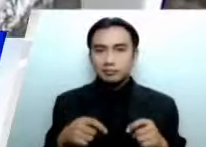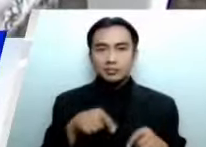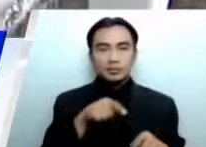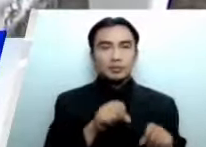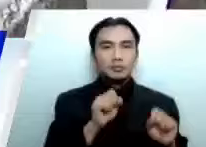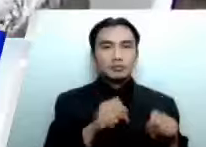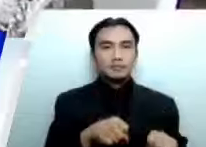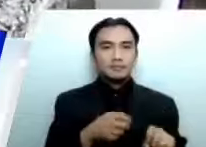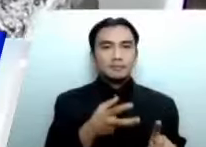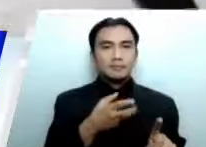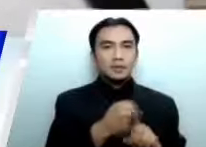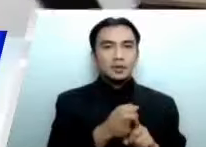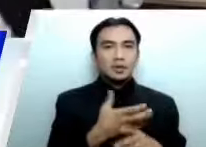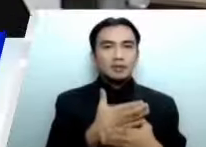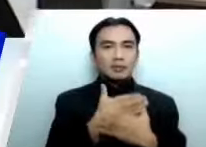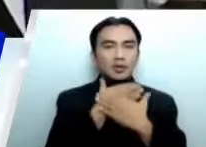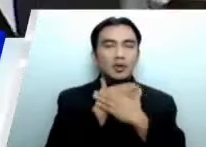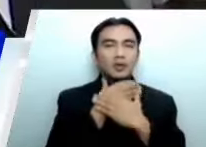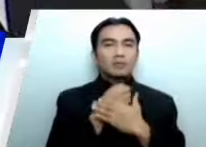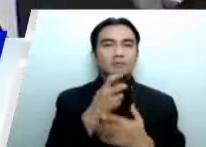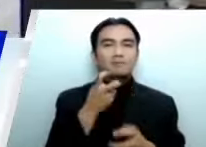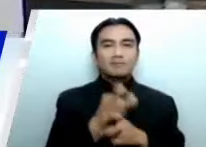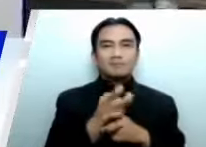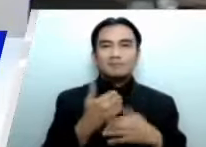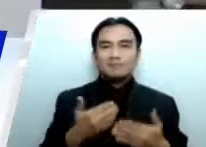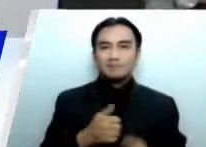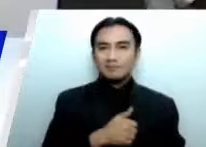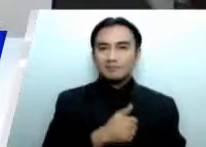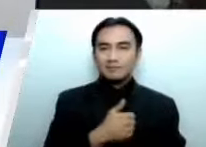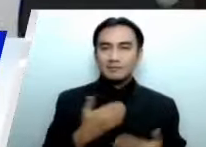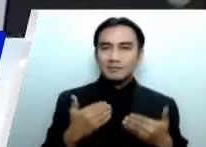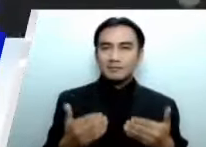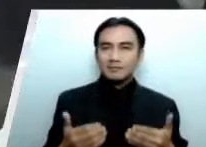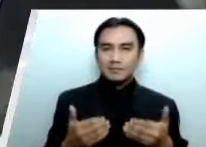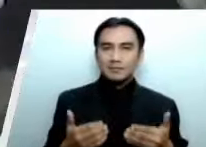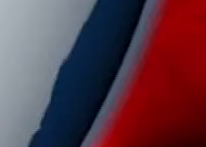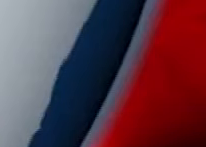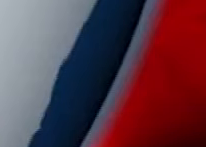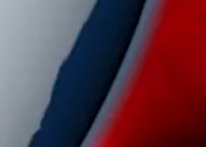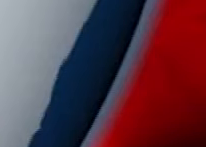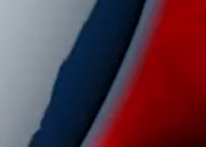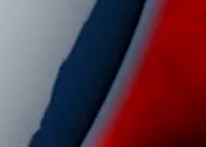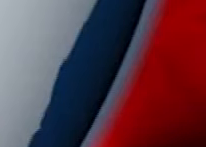choking at suffocation. Von Aquino, nagbabalita para sa GMA Integrated News.